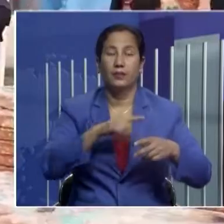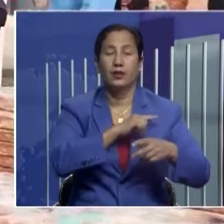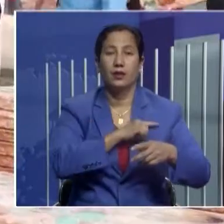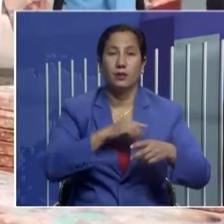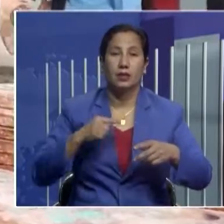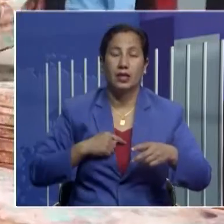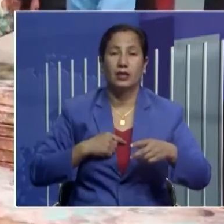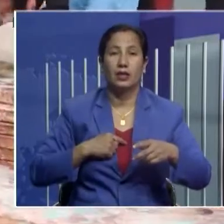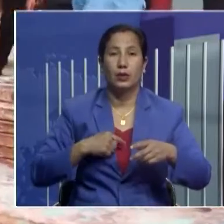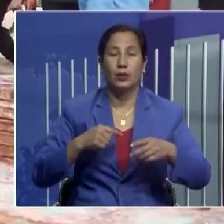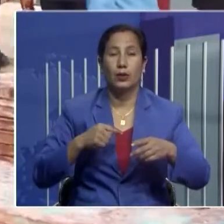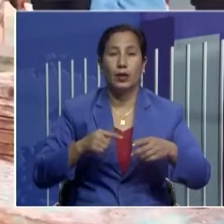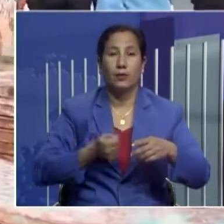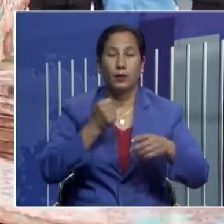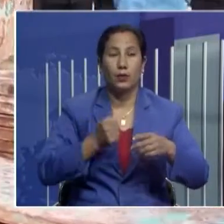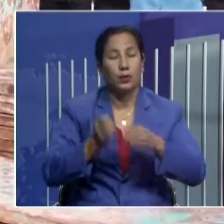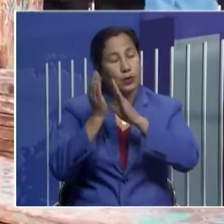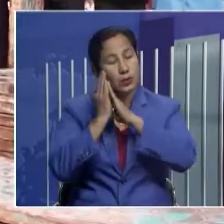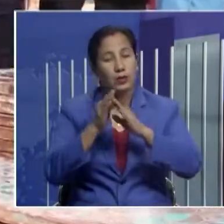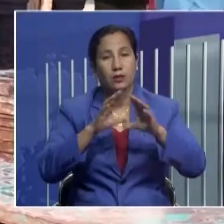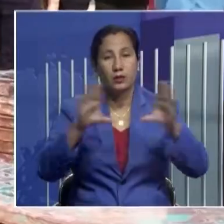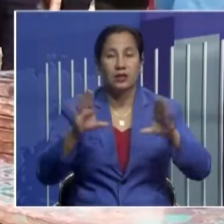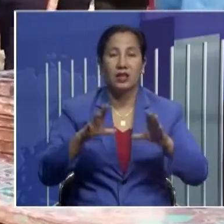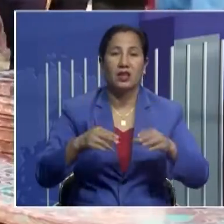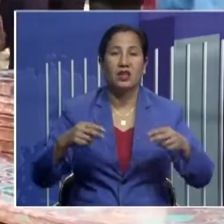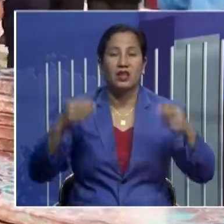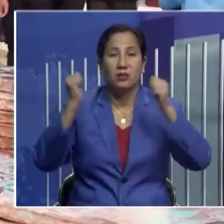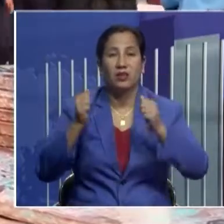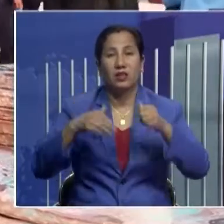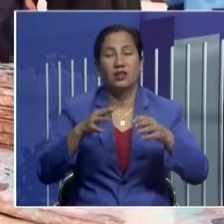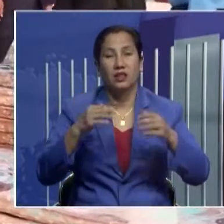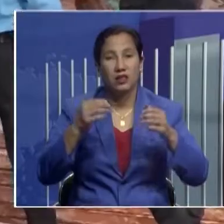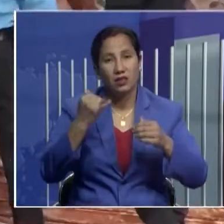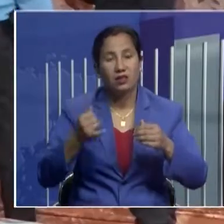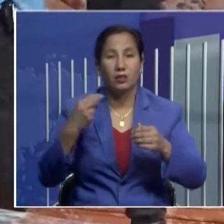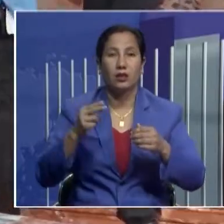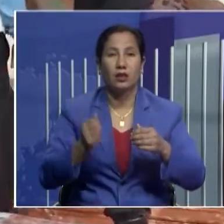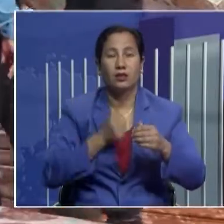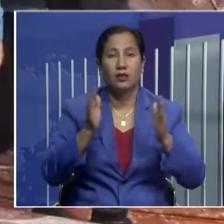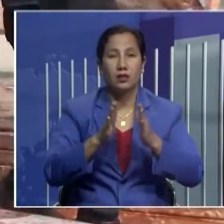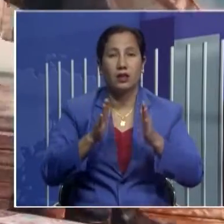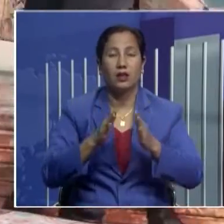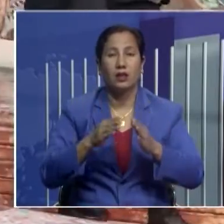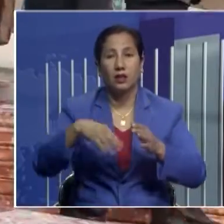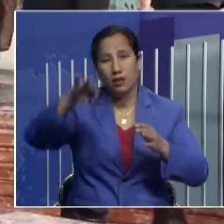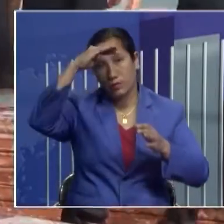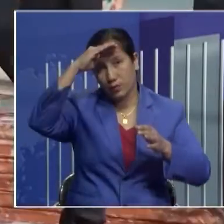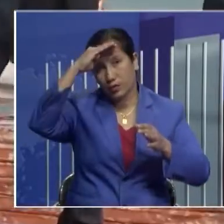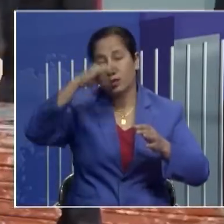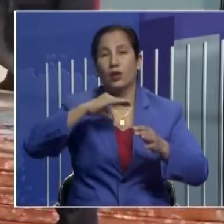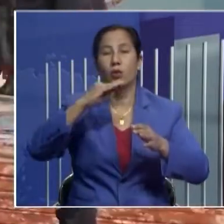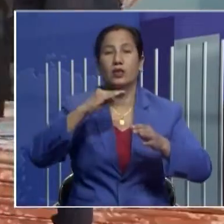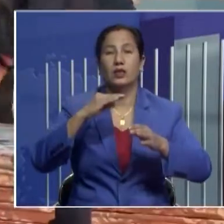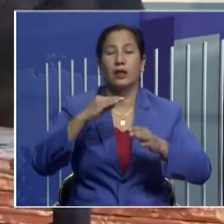नै बोक्दै हिँड्नुपर्ने बाध्यता अब अन्त्य भएको हो। सानो दर्जाका कर्मचारी खास गरी प्रहरी जवान तथा